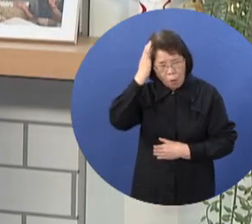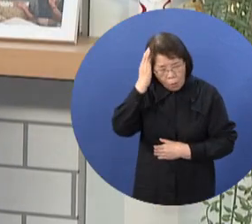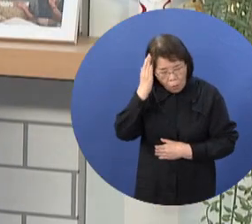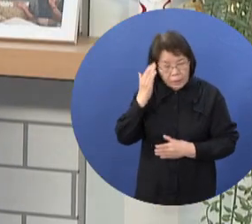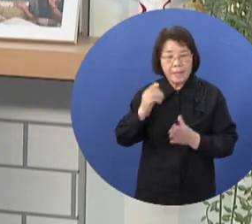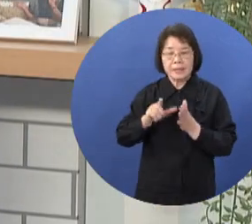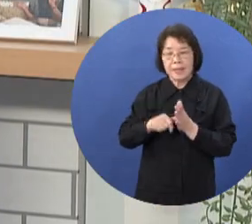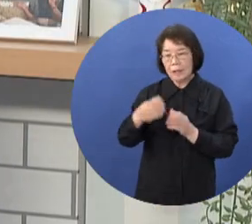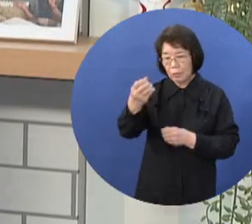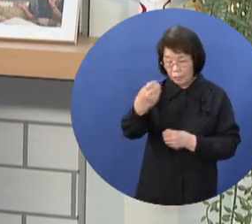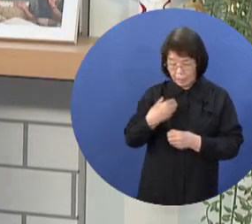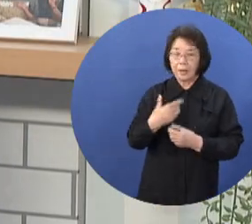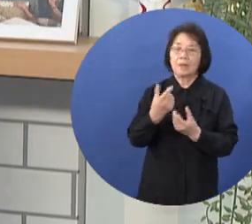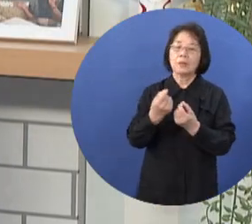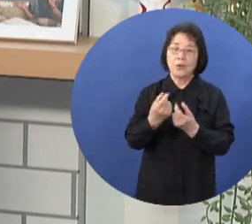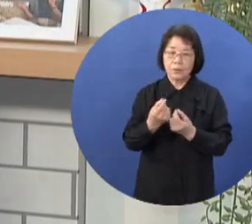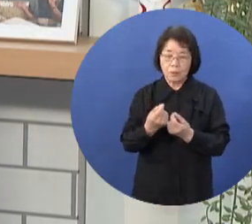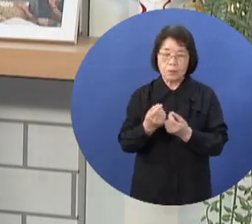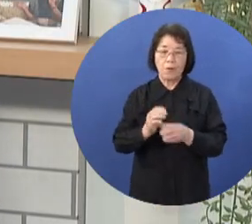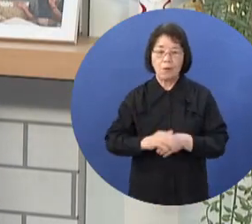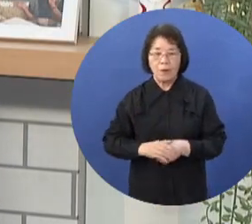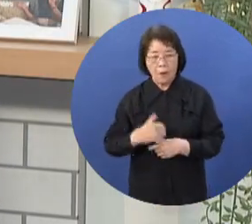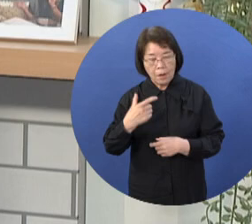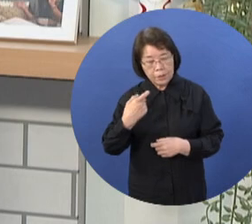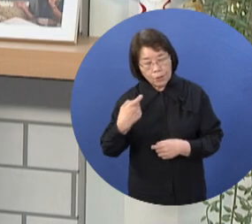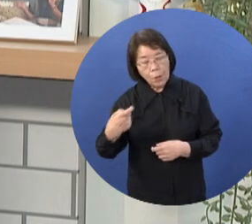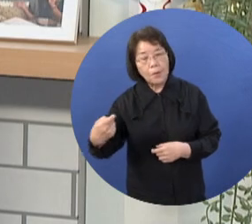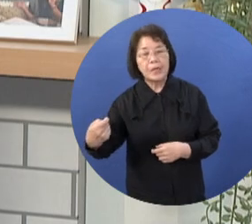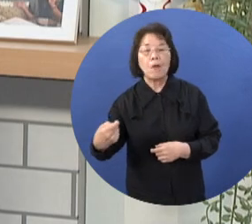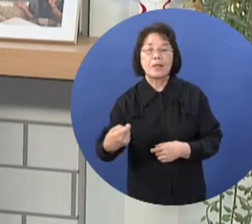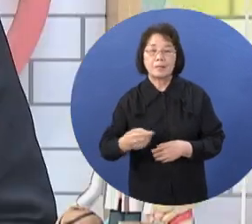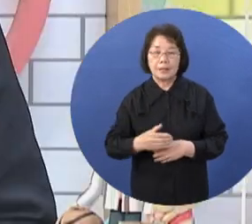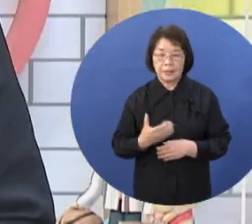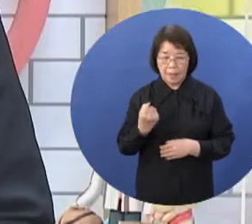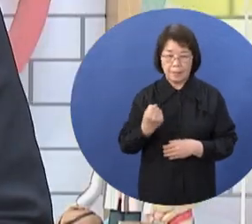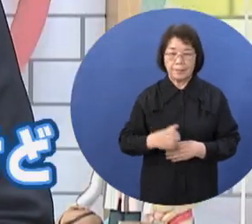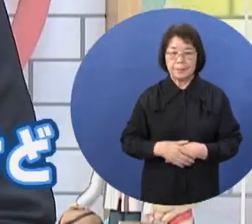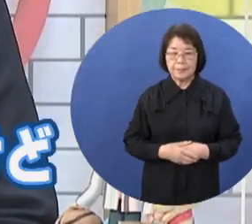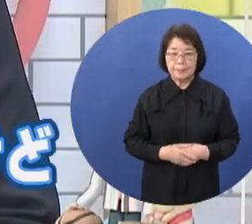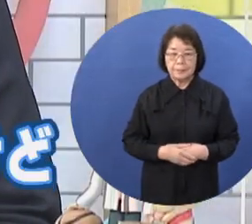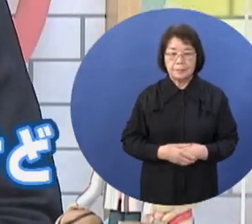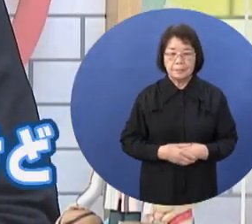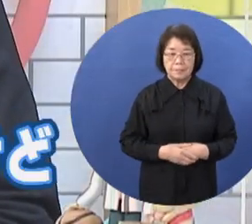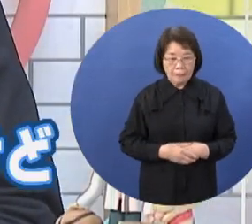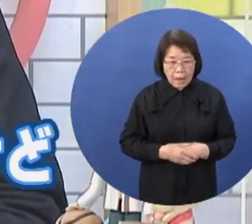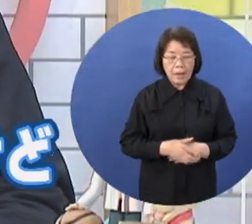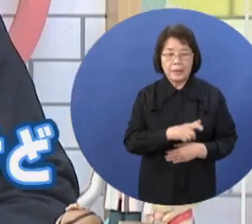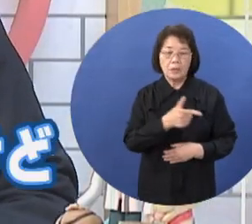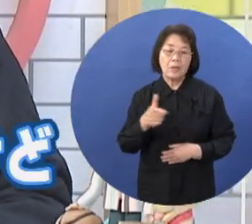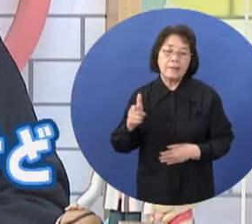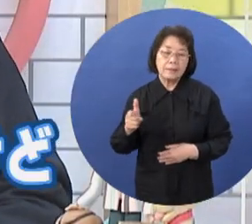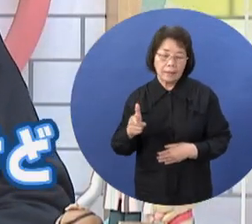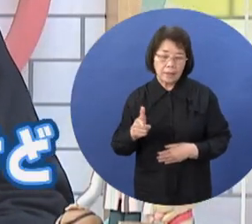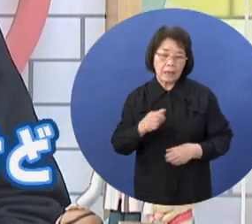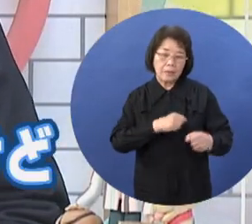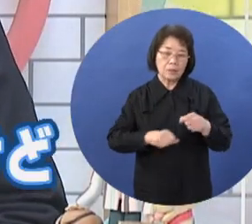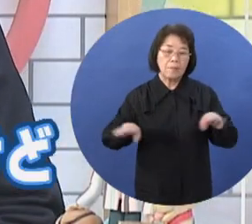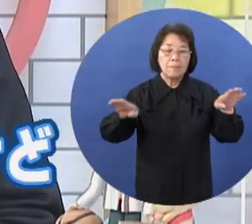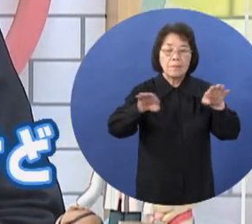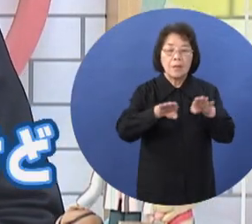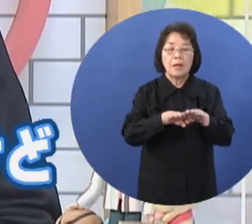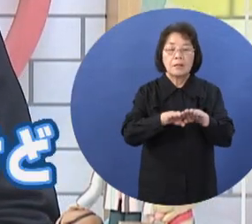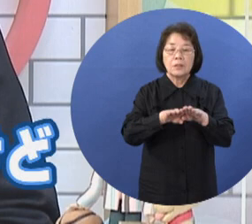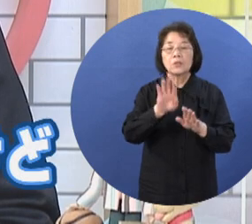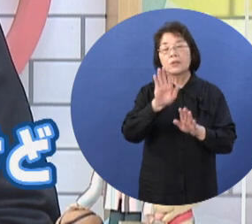表現をね、はい、されてましたけれども、 はいはい、そうなんです 。すごく興味が湧きました。 ありがとうございます。ちょっとね、いろいろあって、まあ、活動休